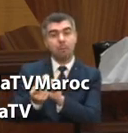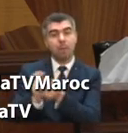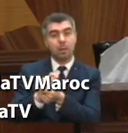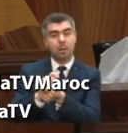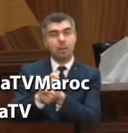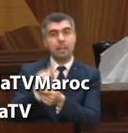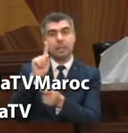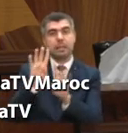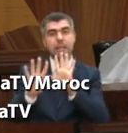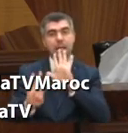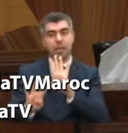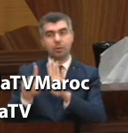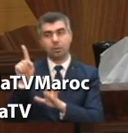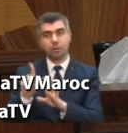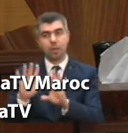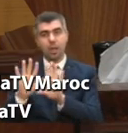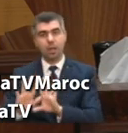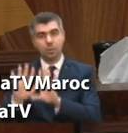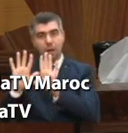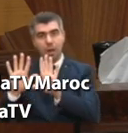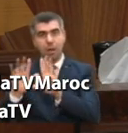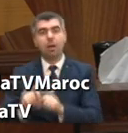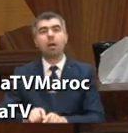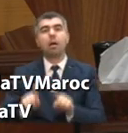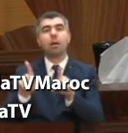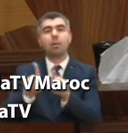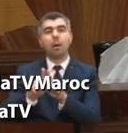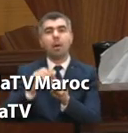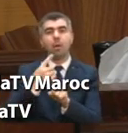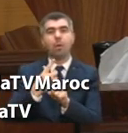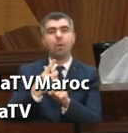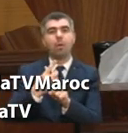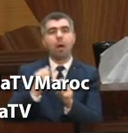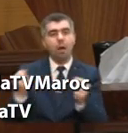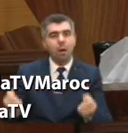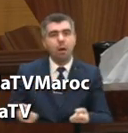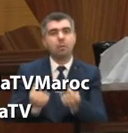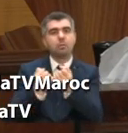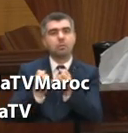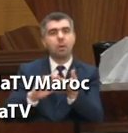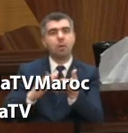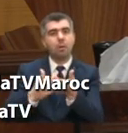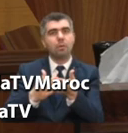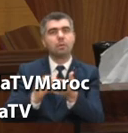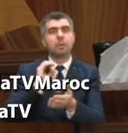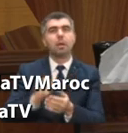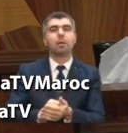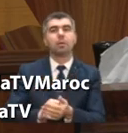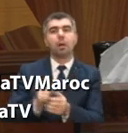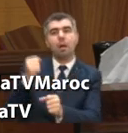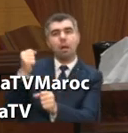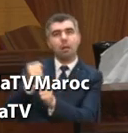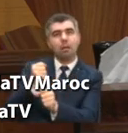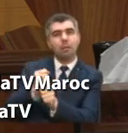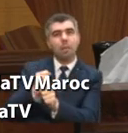19/10 القاضي بإحداث وتنظيم مؤسسة الحسن الثاني للنهوض بالأعمال الاجتماعية لفائدة العاملين